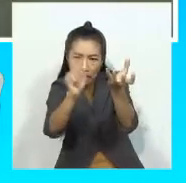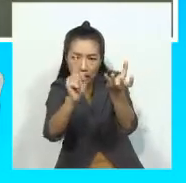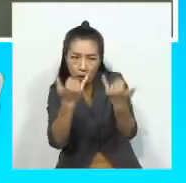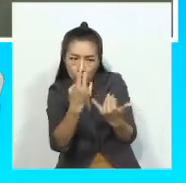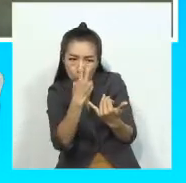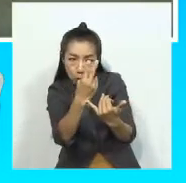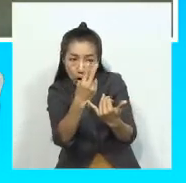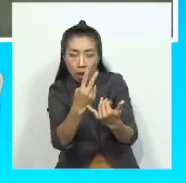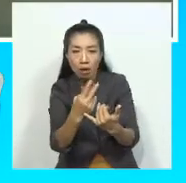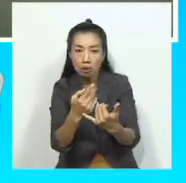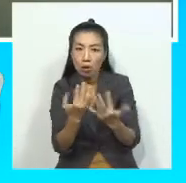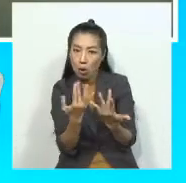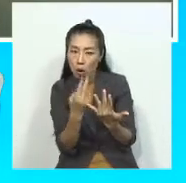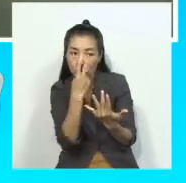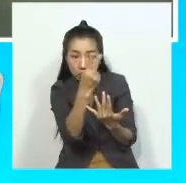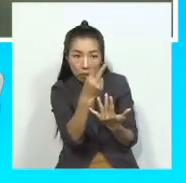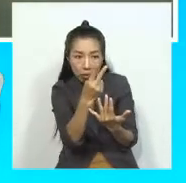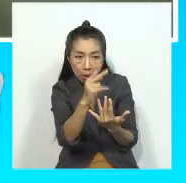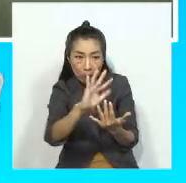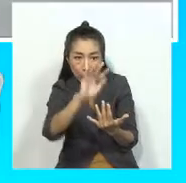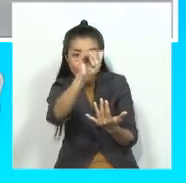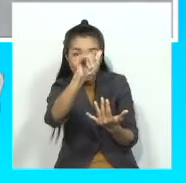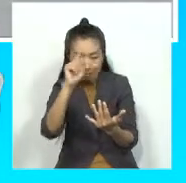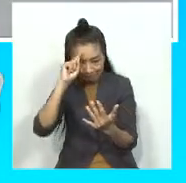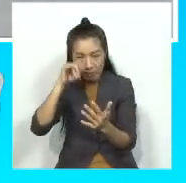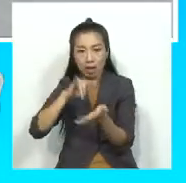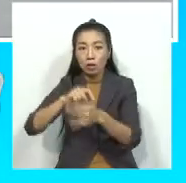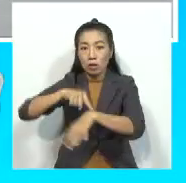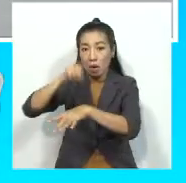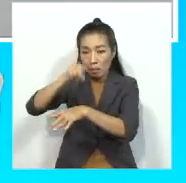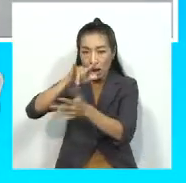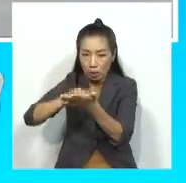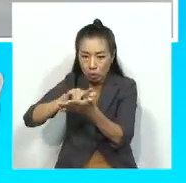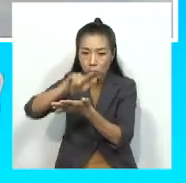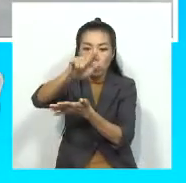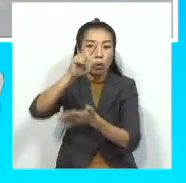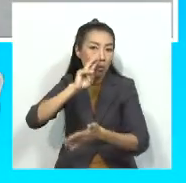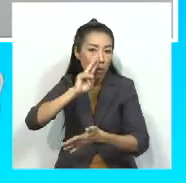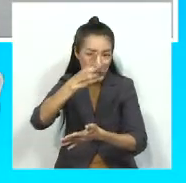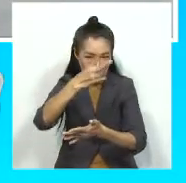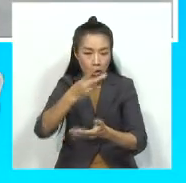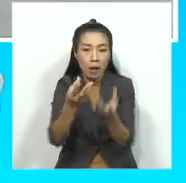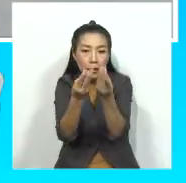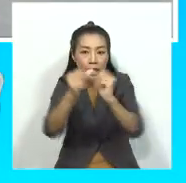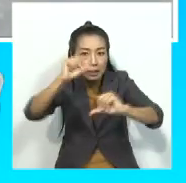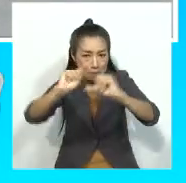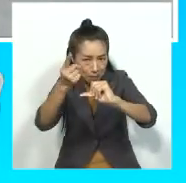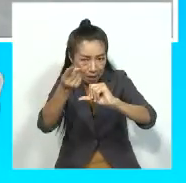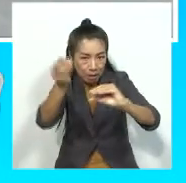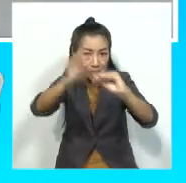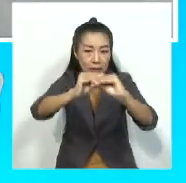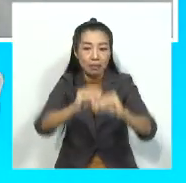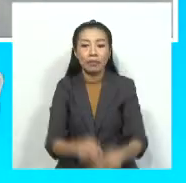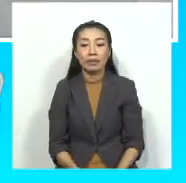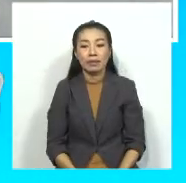ราจะไปเลี้ยงได้แล้วหรือยังนะครับก็ซึ่งคาดการณ์ว่าช่วงบ่ายเนี้ยเราจะขึ้นไปในทำการขั้นตอนที่2ต่อไปอ่ะครับ